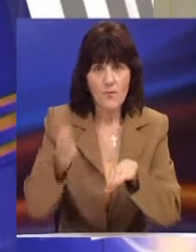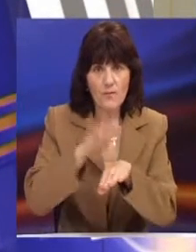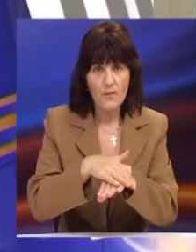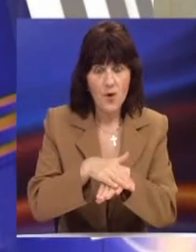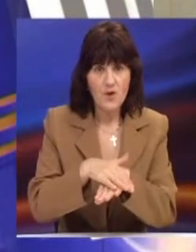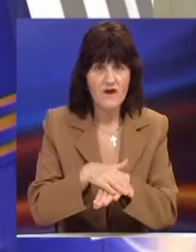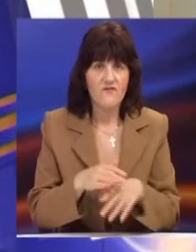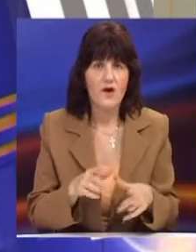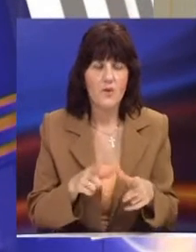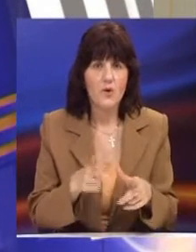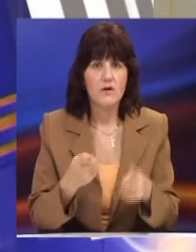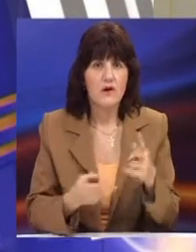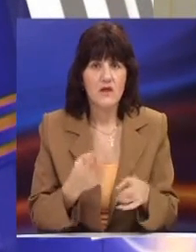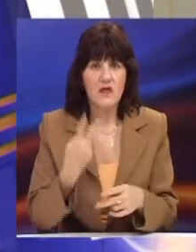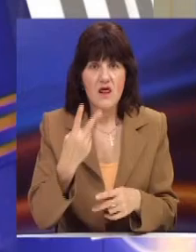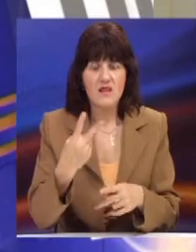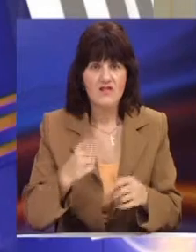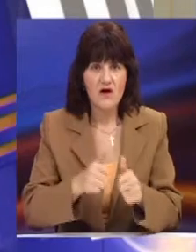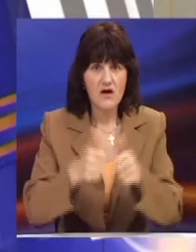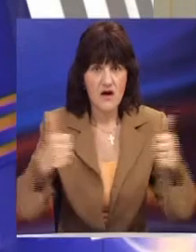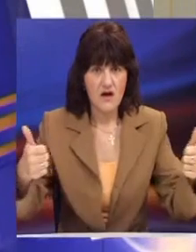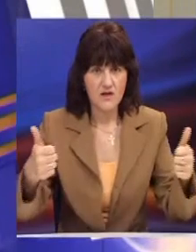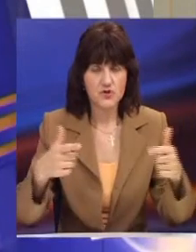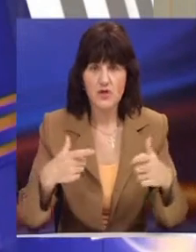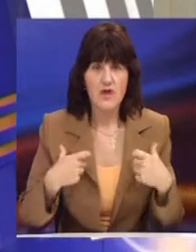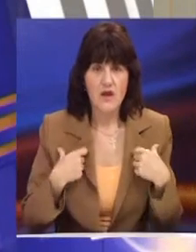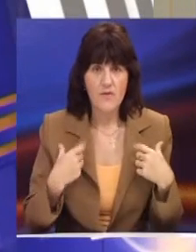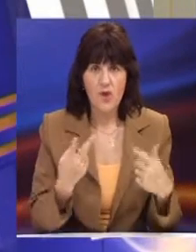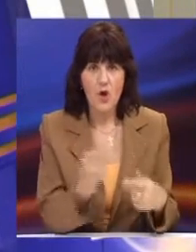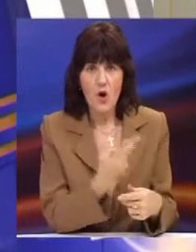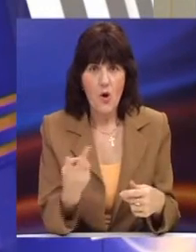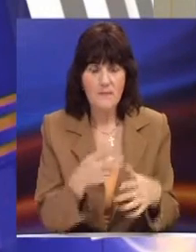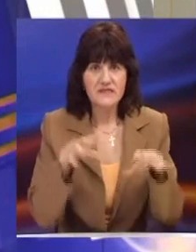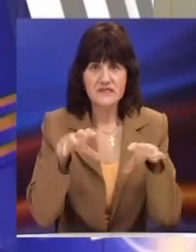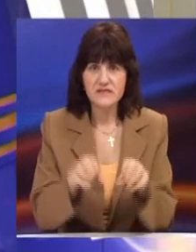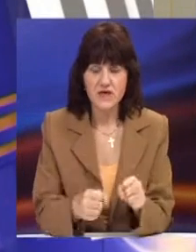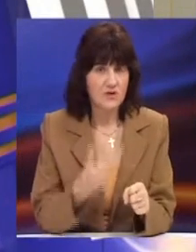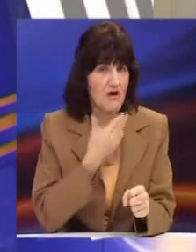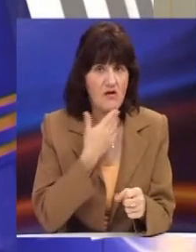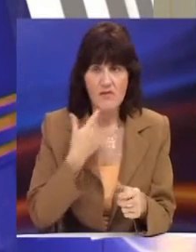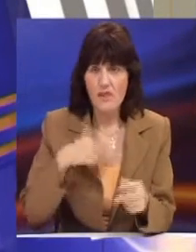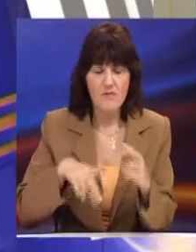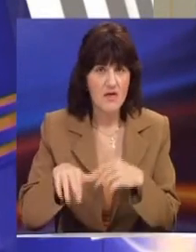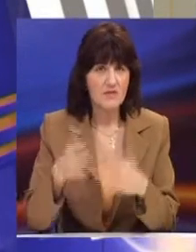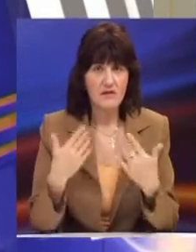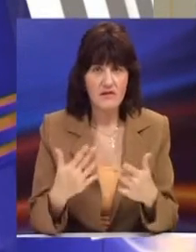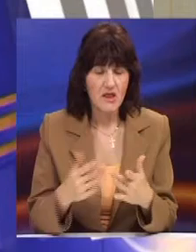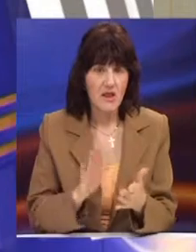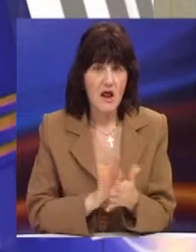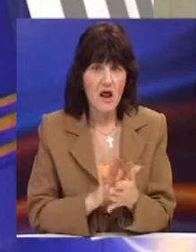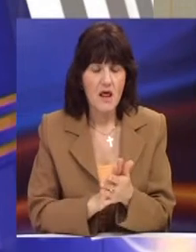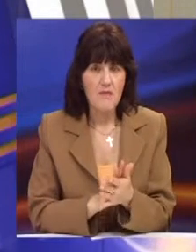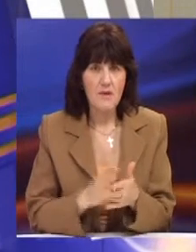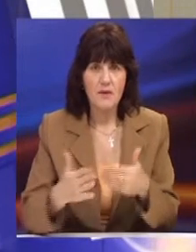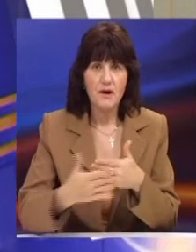pokrivamo, nekada se nalaze ekipe na 2 različita mesta i jednostavno nekad su obe ekipe zauzete i nema ko da ode na teren ukoliko je